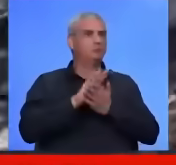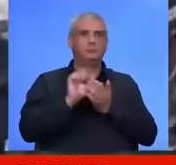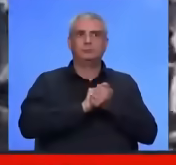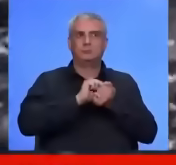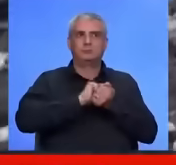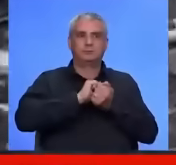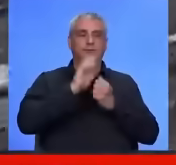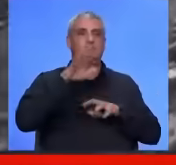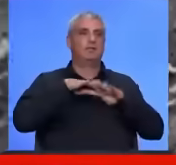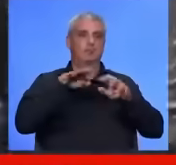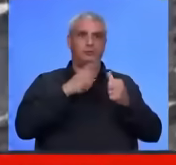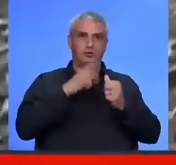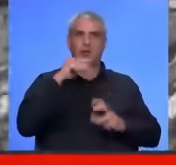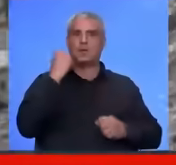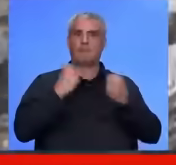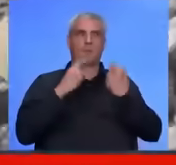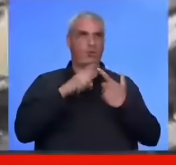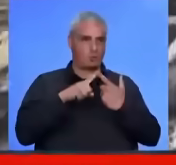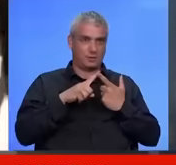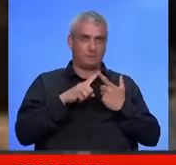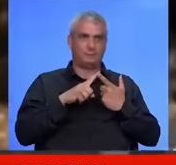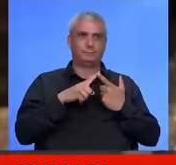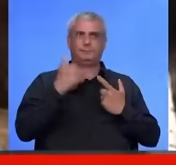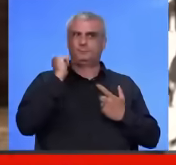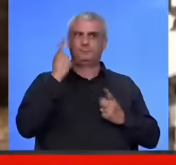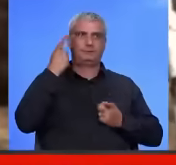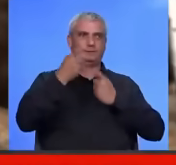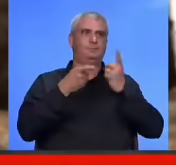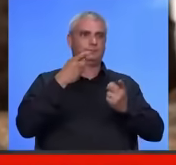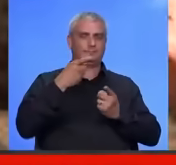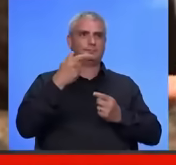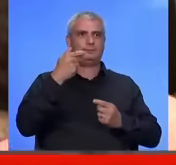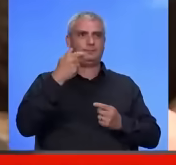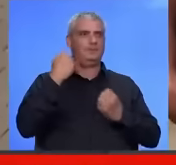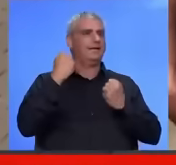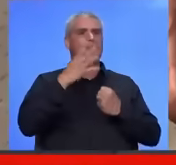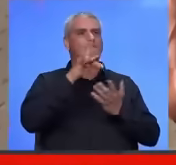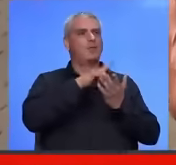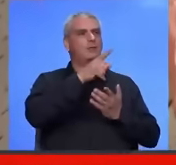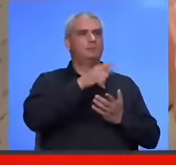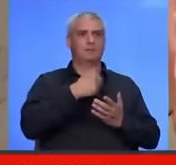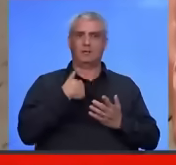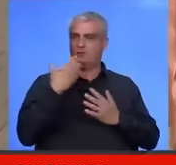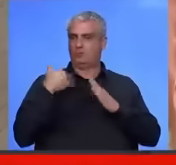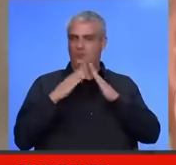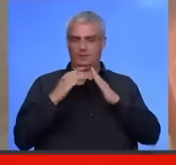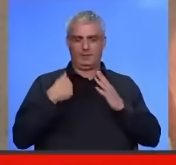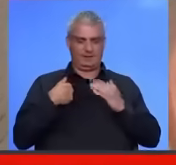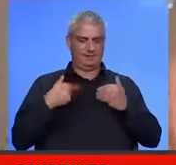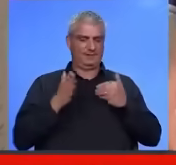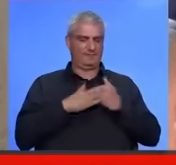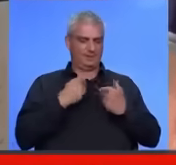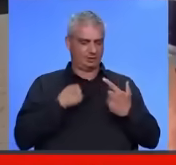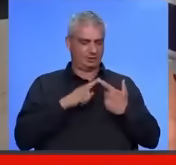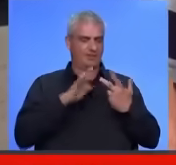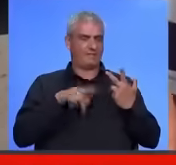גם לתשתיות, גם למכוניות. יוסי, אתמול כשנופלים טילים על גיבור, איפה אתה נמצא? היינו בבית, אני, אשתי,